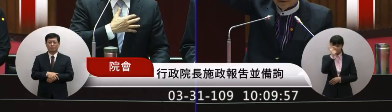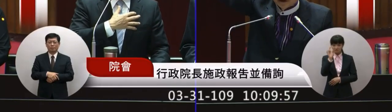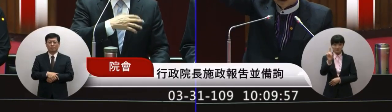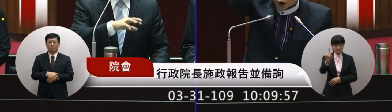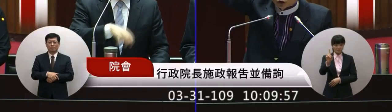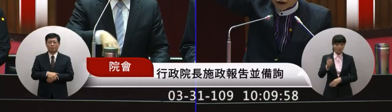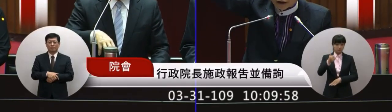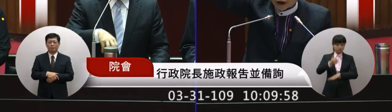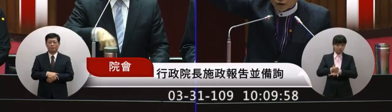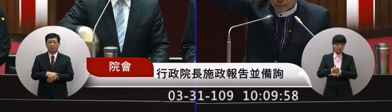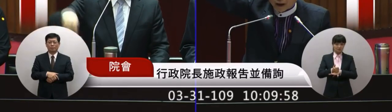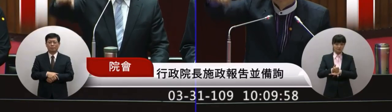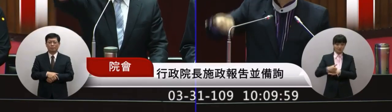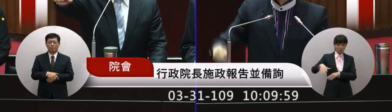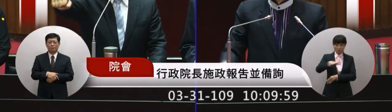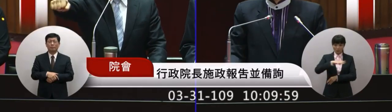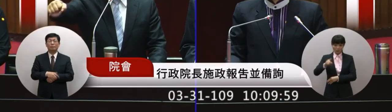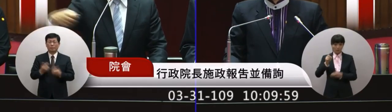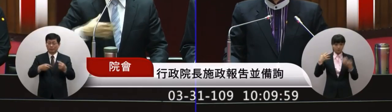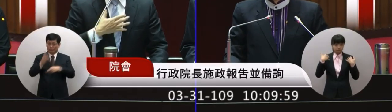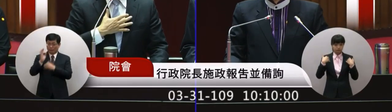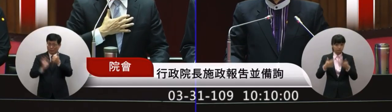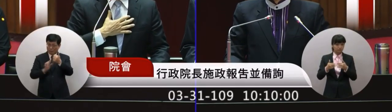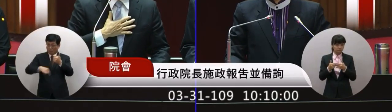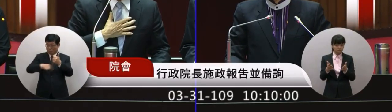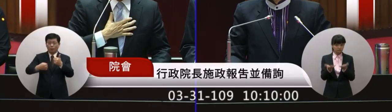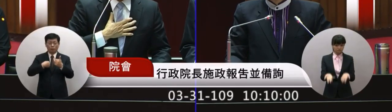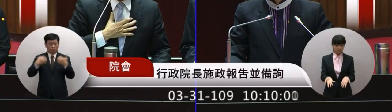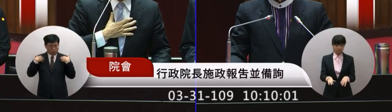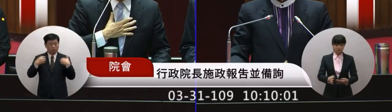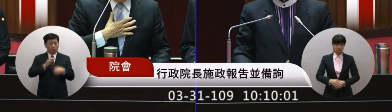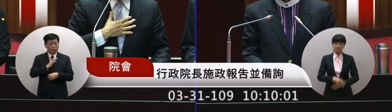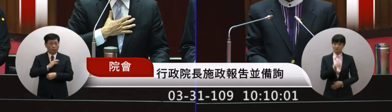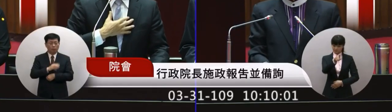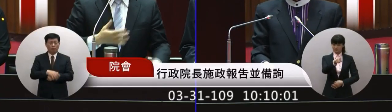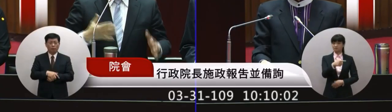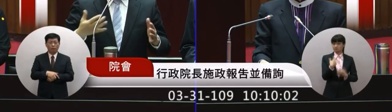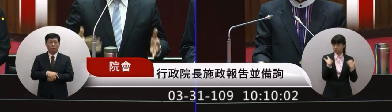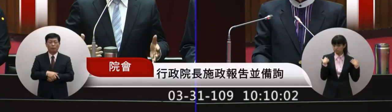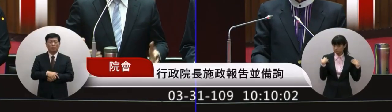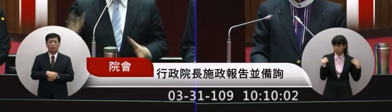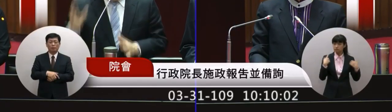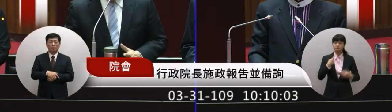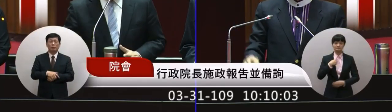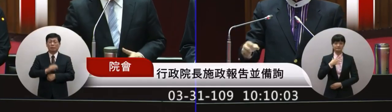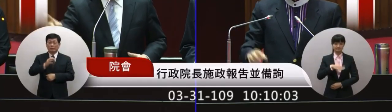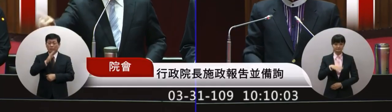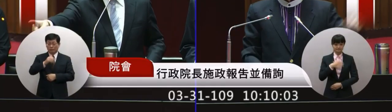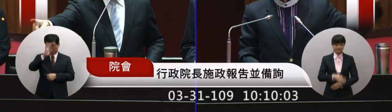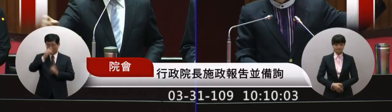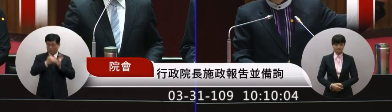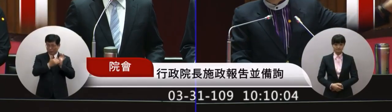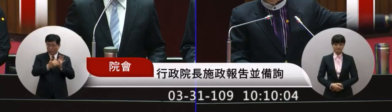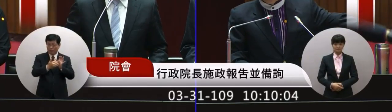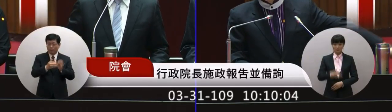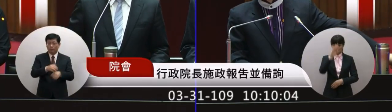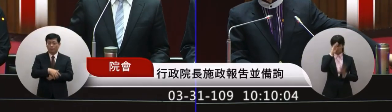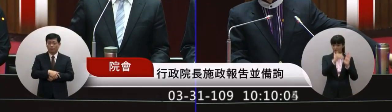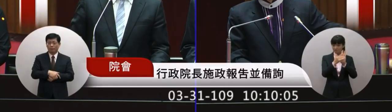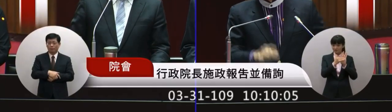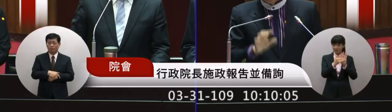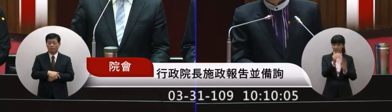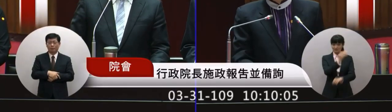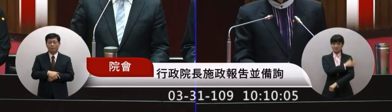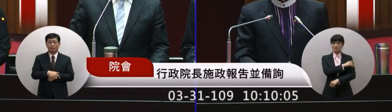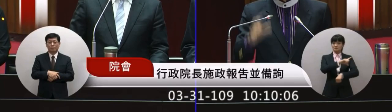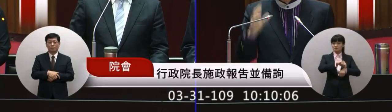调啦？ 不是， 总提调要不要？ 行政团队的是我负责啦， 你负责， 对啦， 我了解了， 对啦。啊，防疫， 所以防疫的陈时